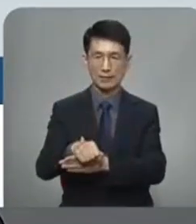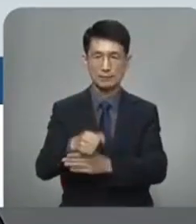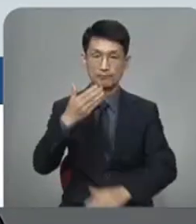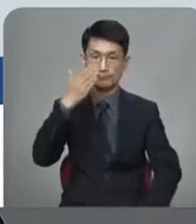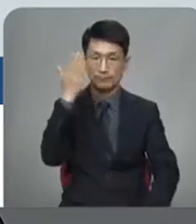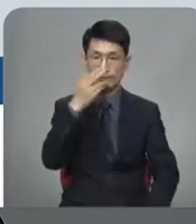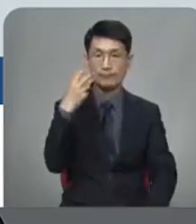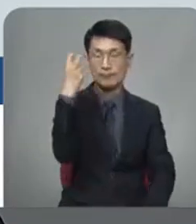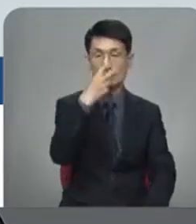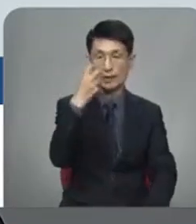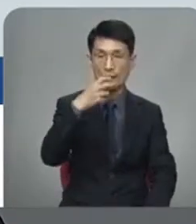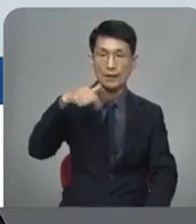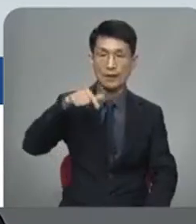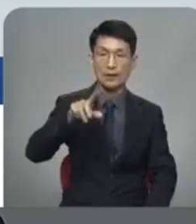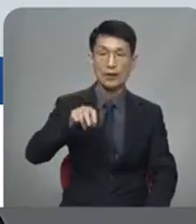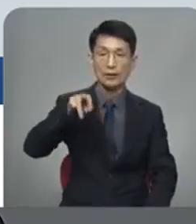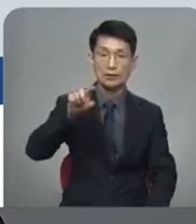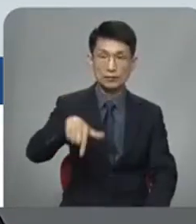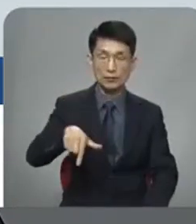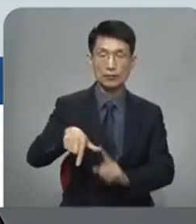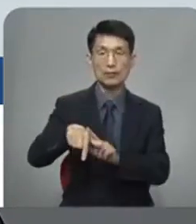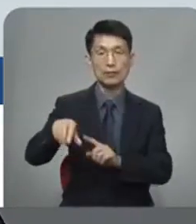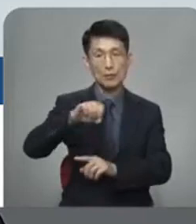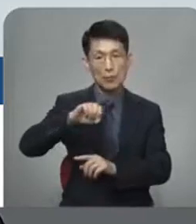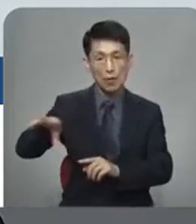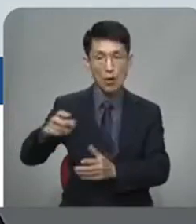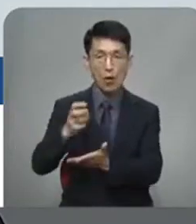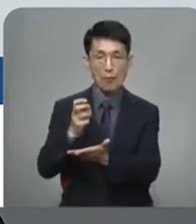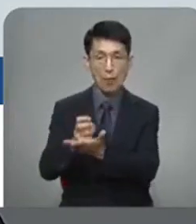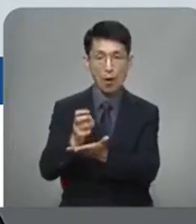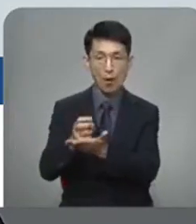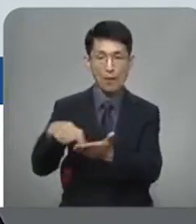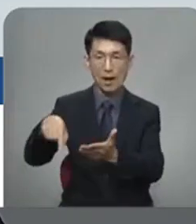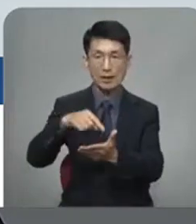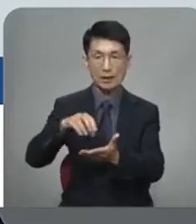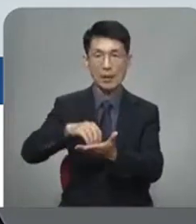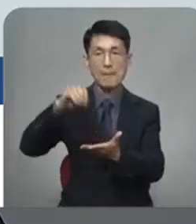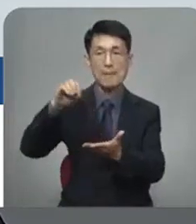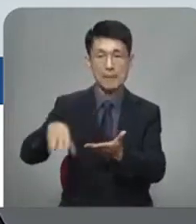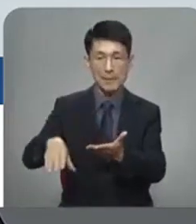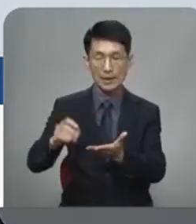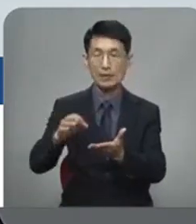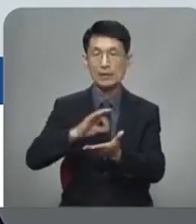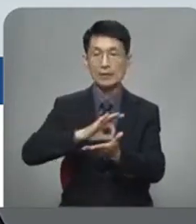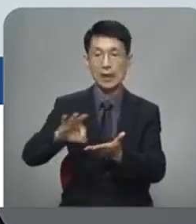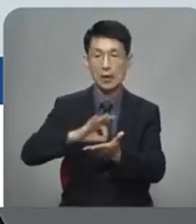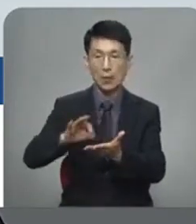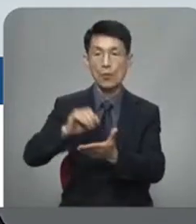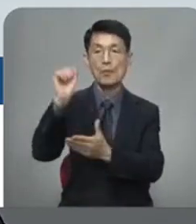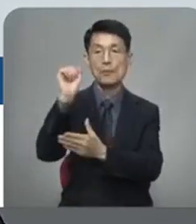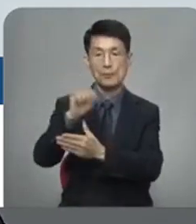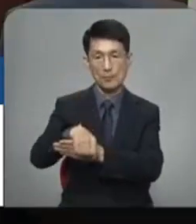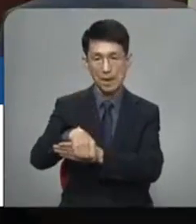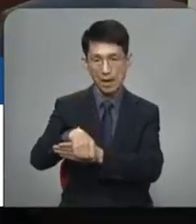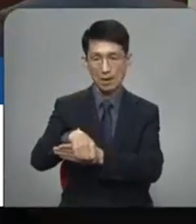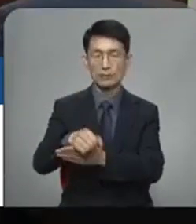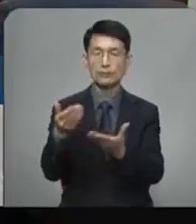관리되는 석탄 경석에 대해 폐기물 규제를 면제함으로써 경석이 새로운 산업 원료로